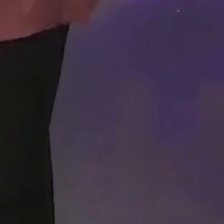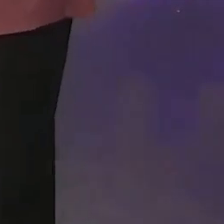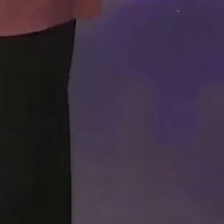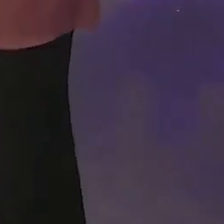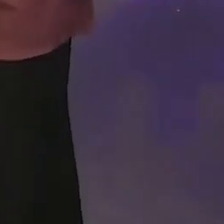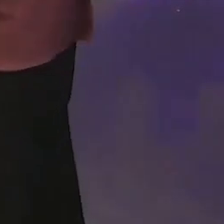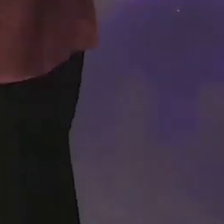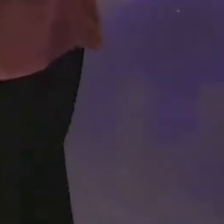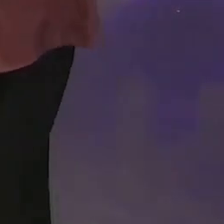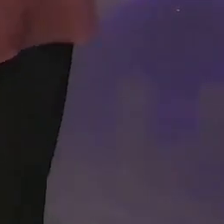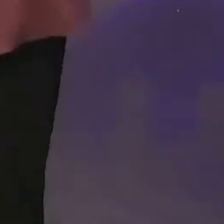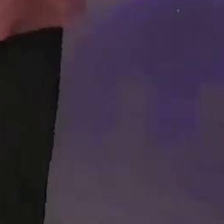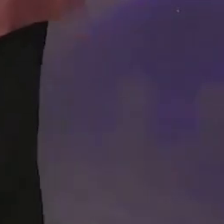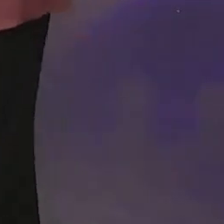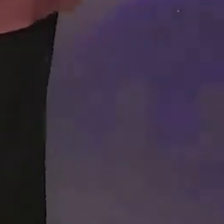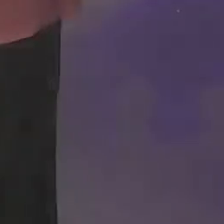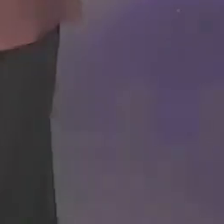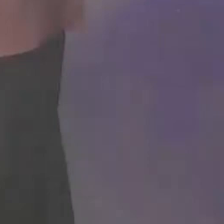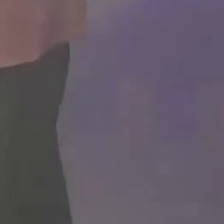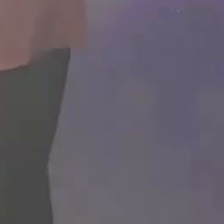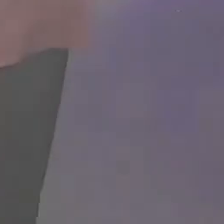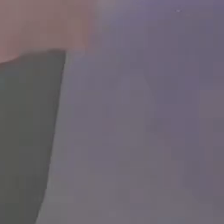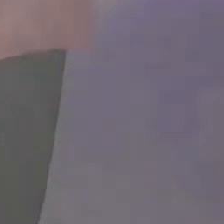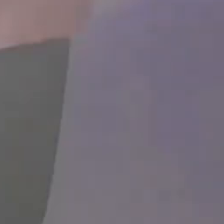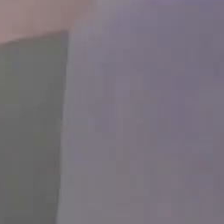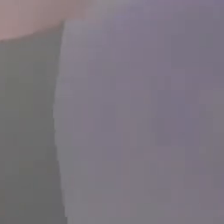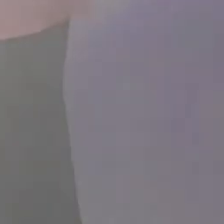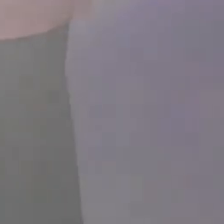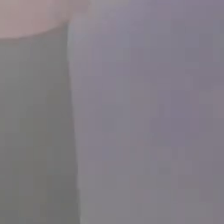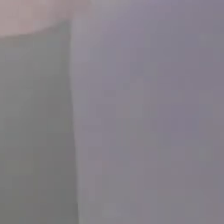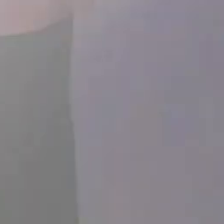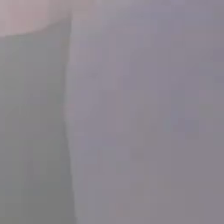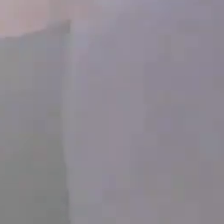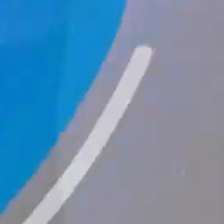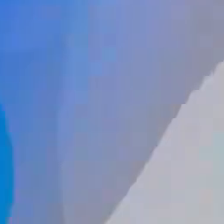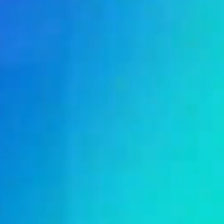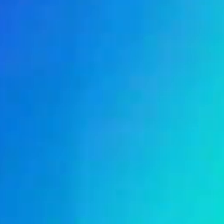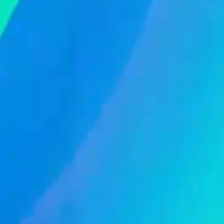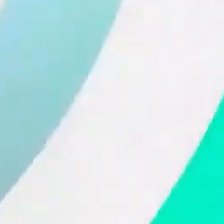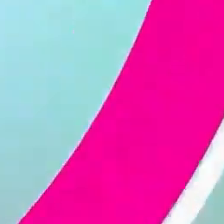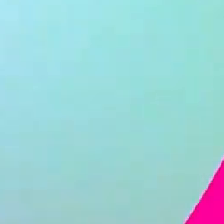Kalau rasa gembira, beginilah caranya. Kalau rasa gembira,